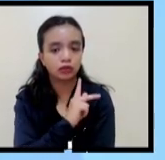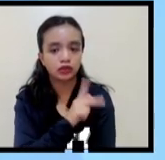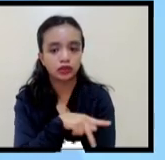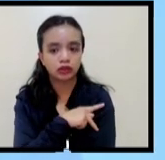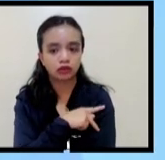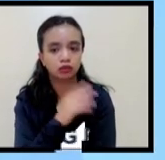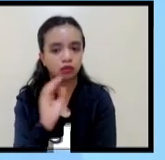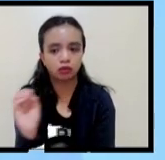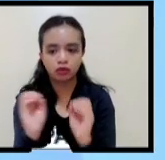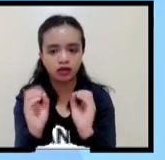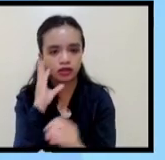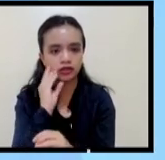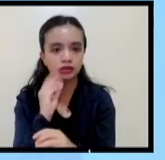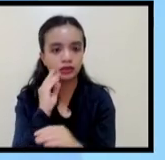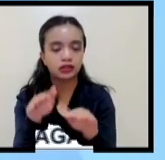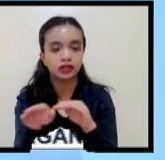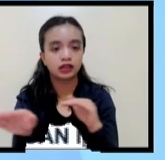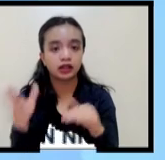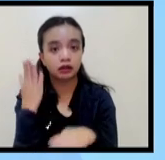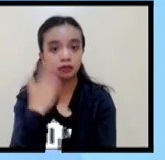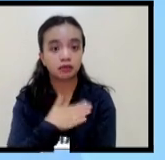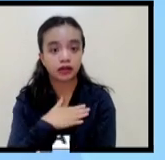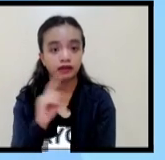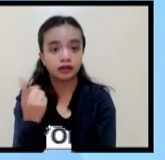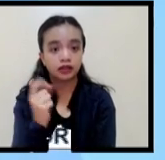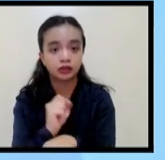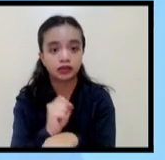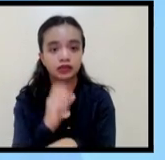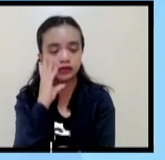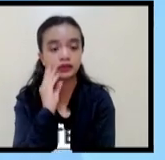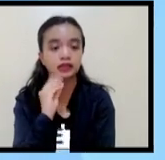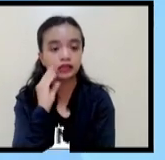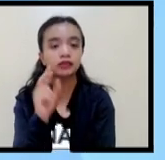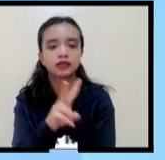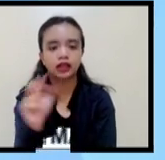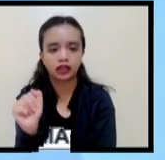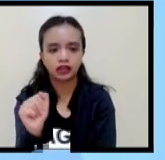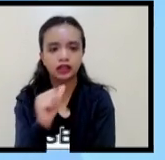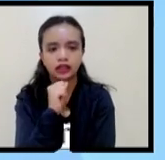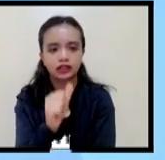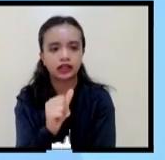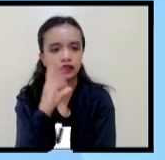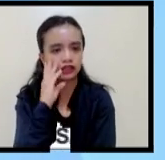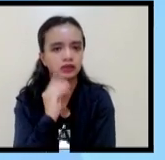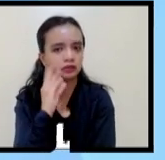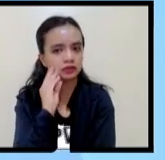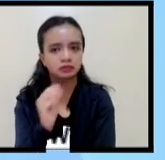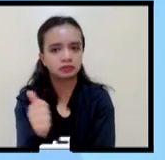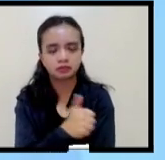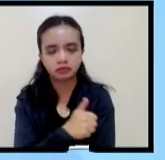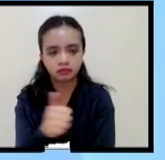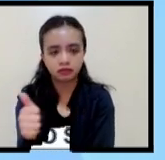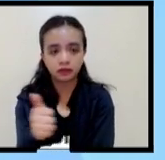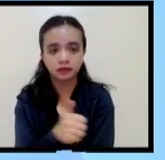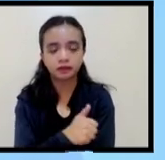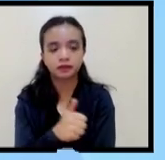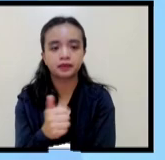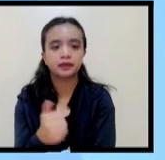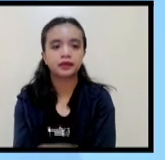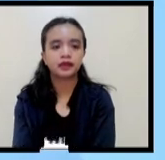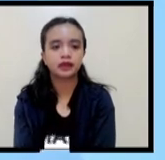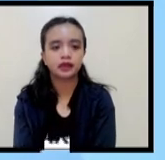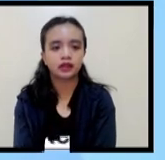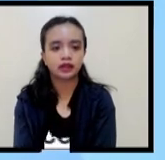matatraffic pa ako because yung first work experience ko talaga is pagiging virtual assistant. So hindi ko na-experience na magko-commute ako, ma-stress ako sa